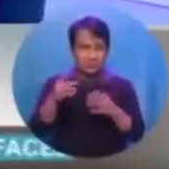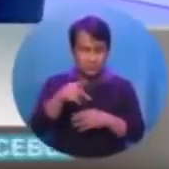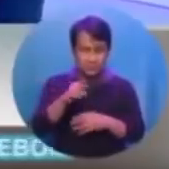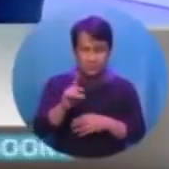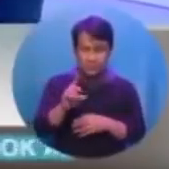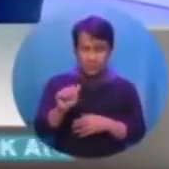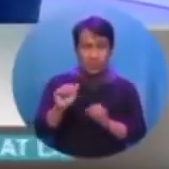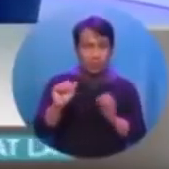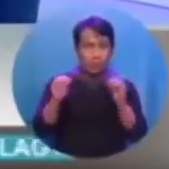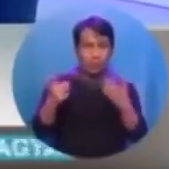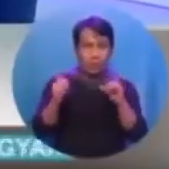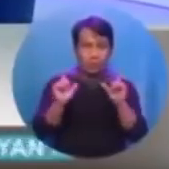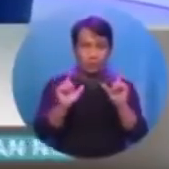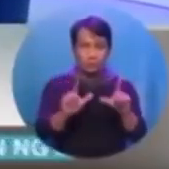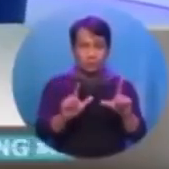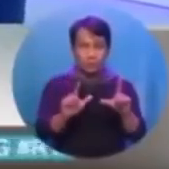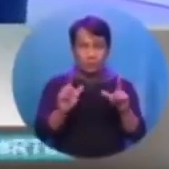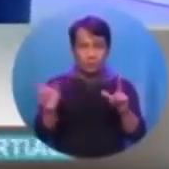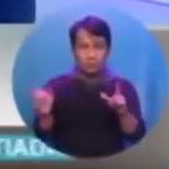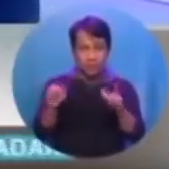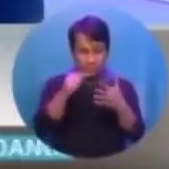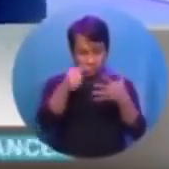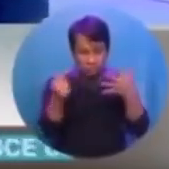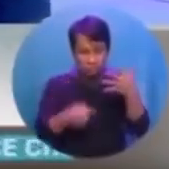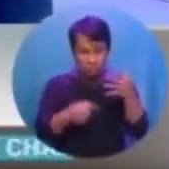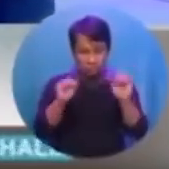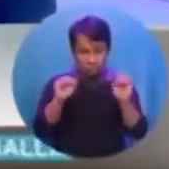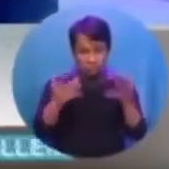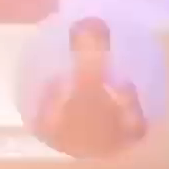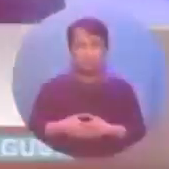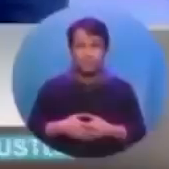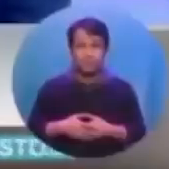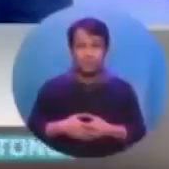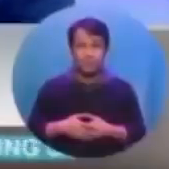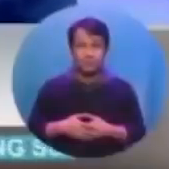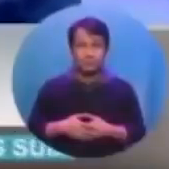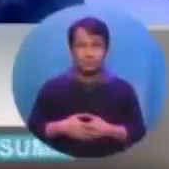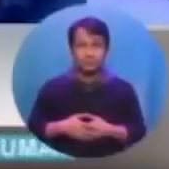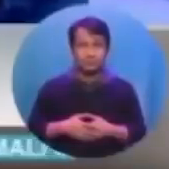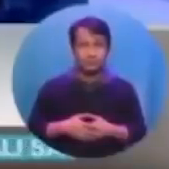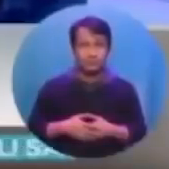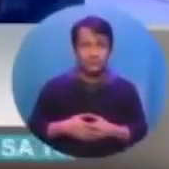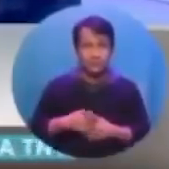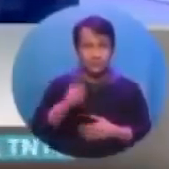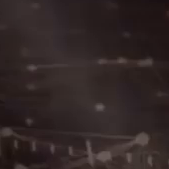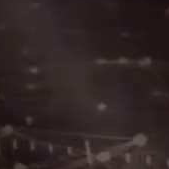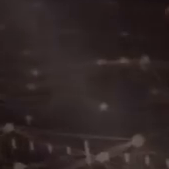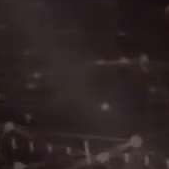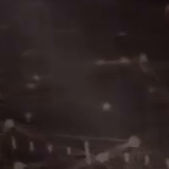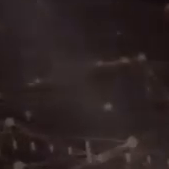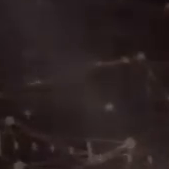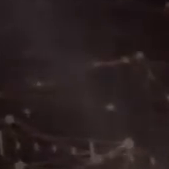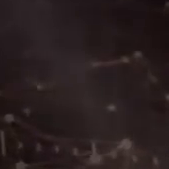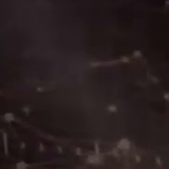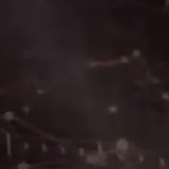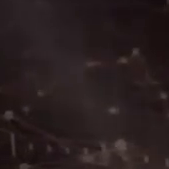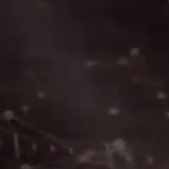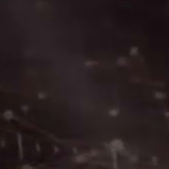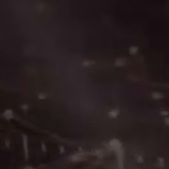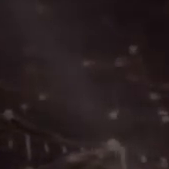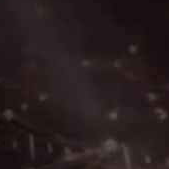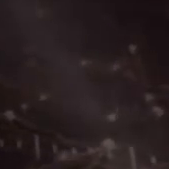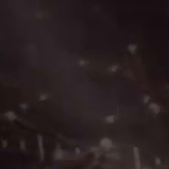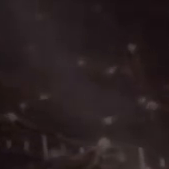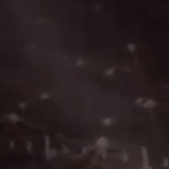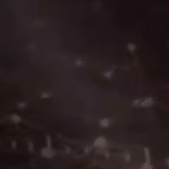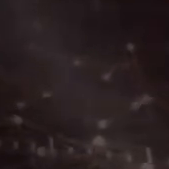PDEA. Wala po sa watchlist ito pong biktimang si Harjan. Sandila po na yan. Kausapin naman natin si Leia Salungkit,